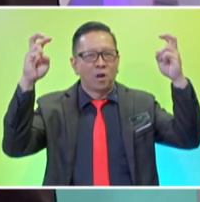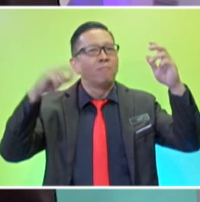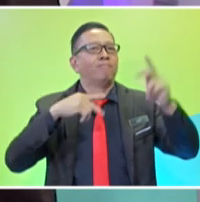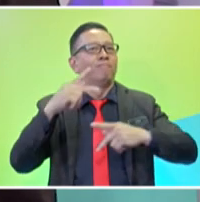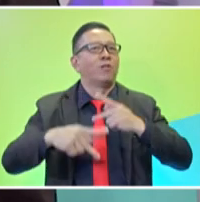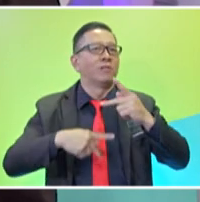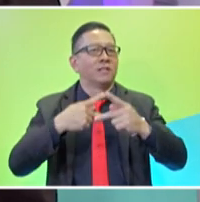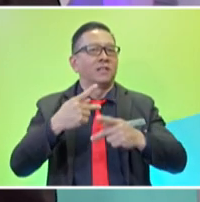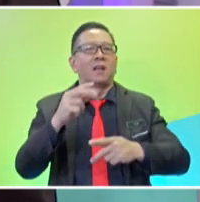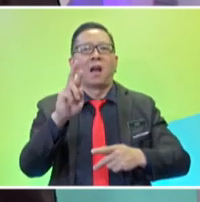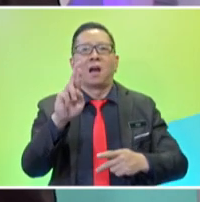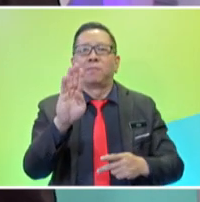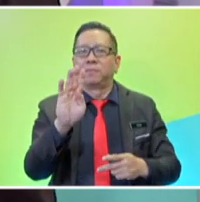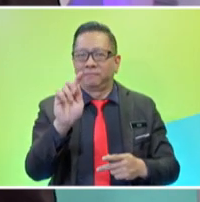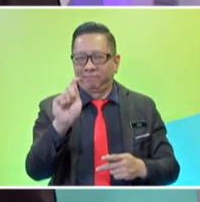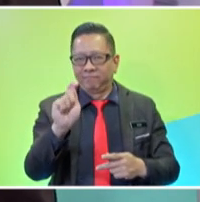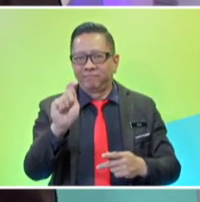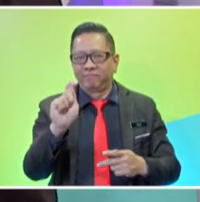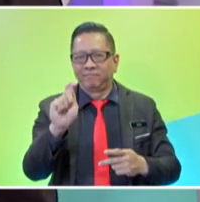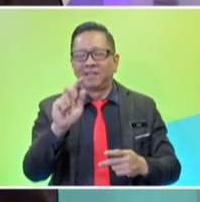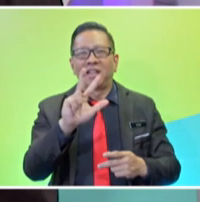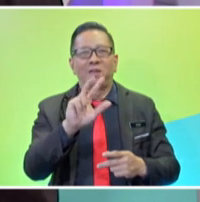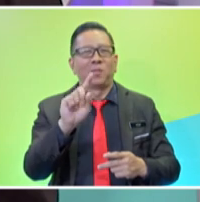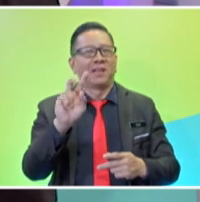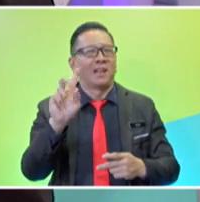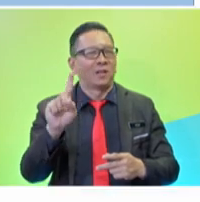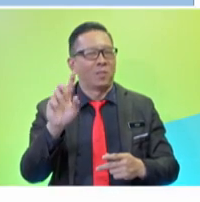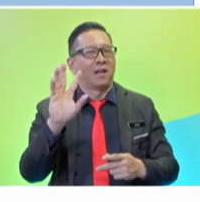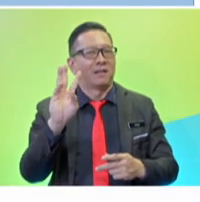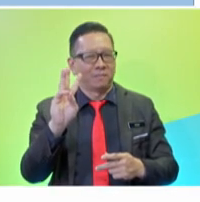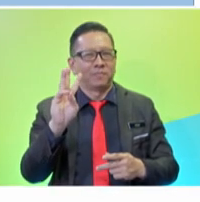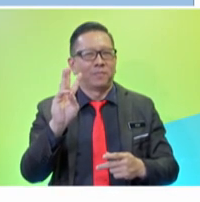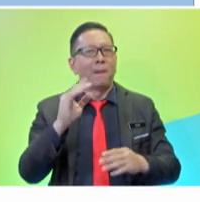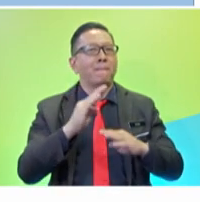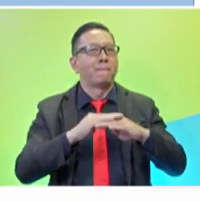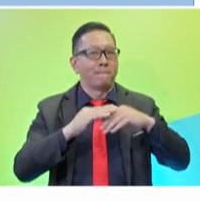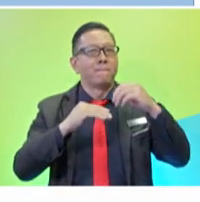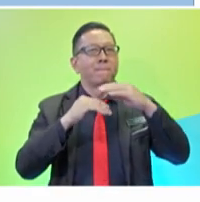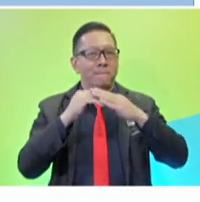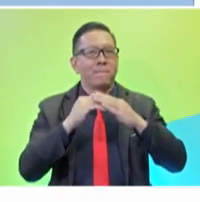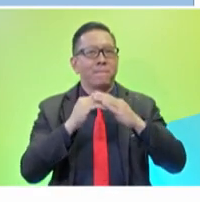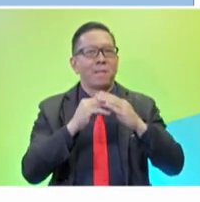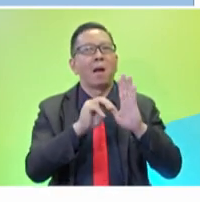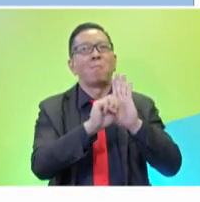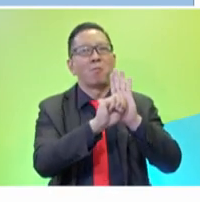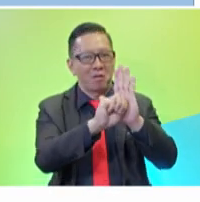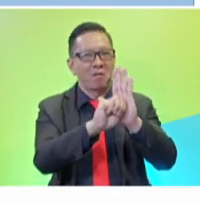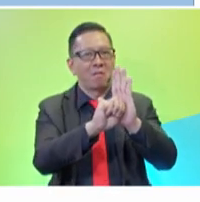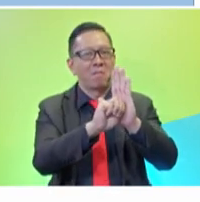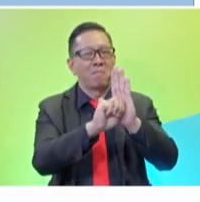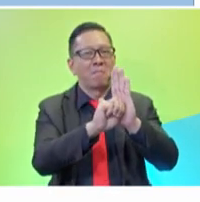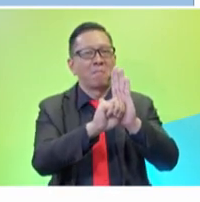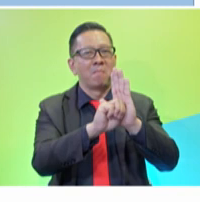yaitu kita pergi pada tiga poin 1 poin 6 yaitu membina mockup atau model berdasarkan